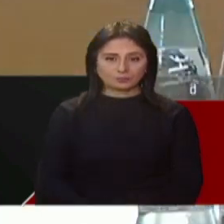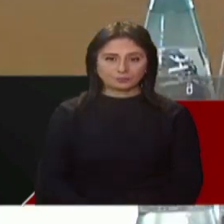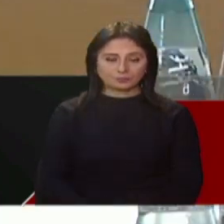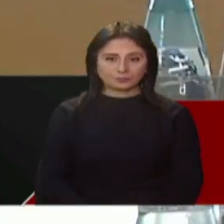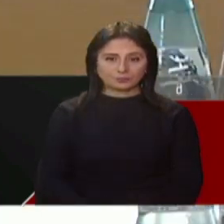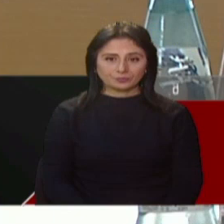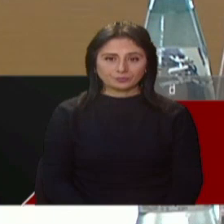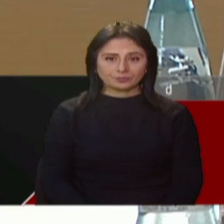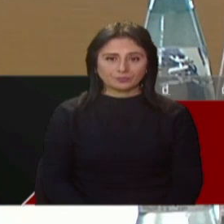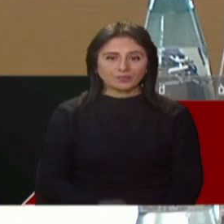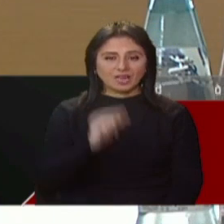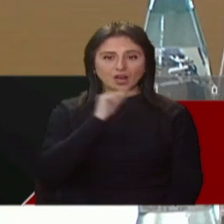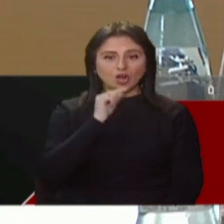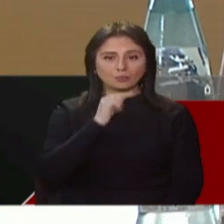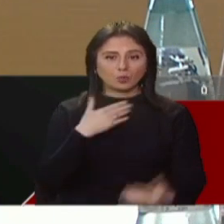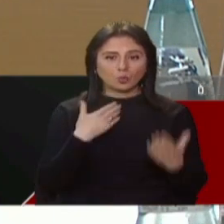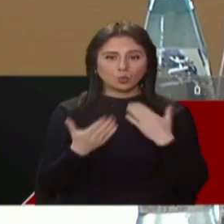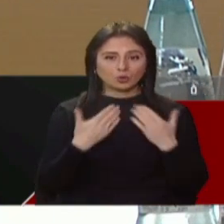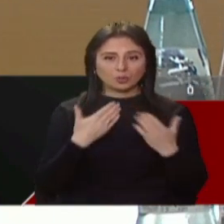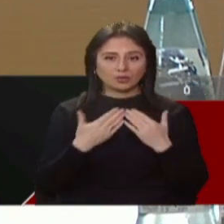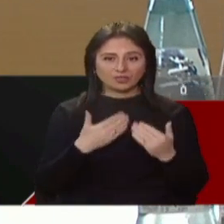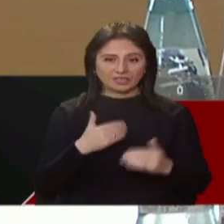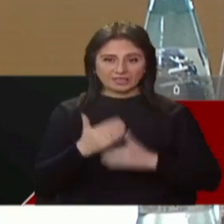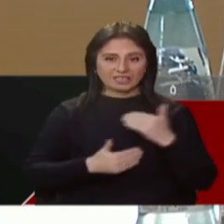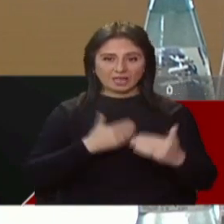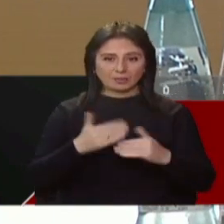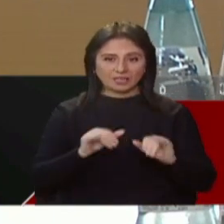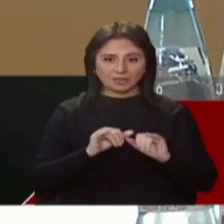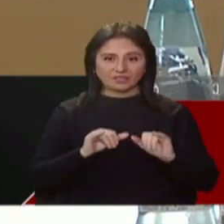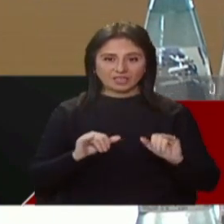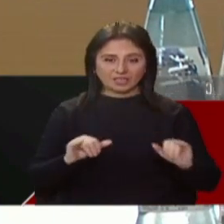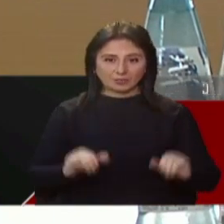iqtisadi əlaqələrimiz ekonomik urtiyertobebi zarmatebit vitardeba.